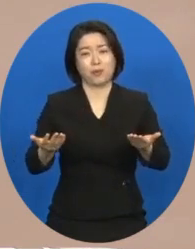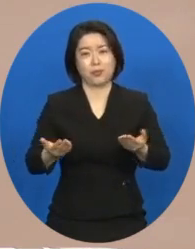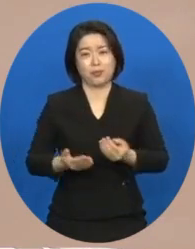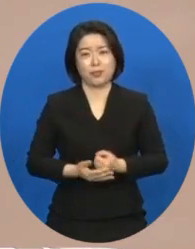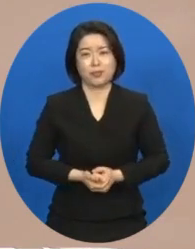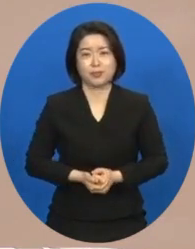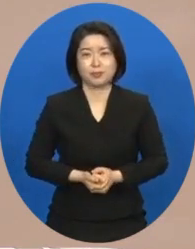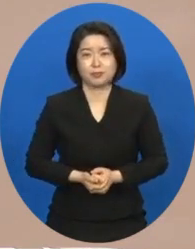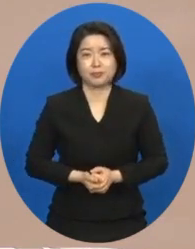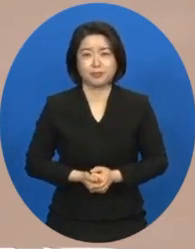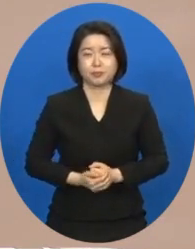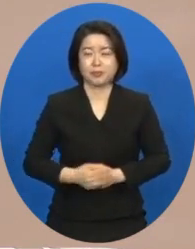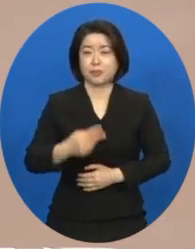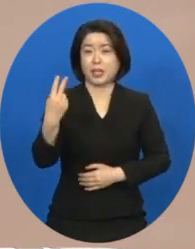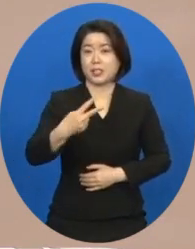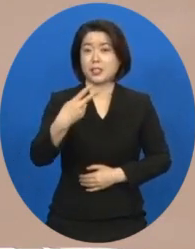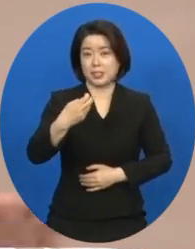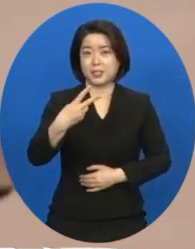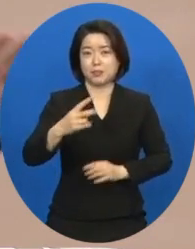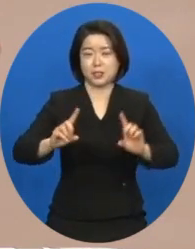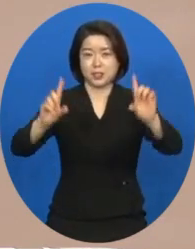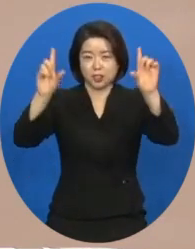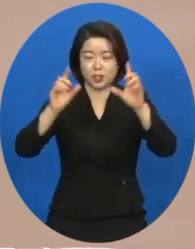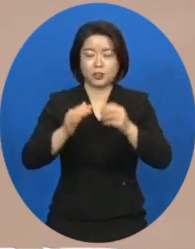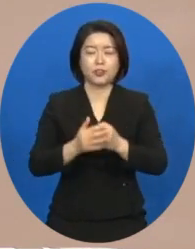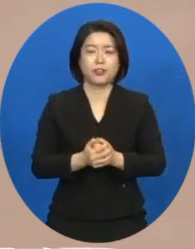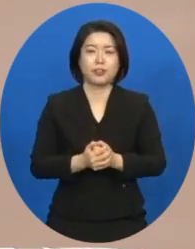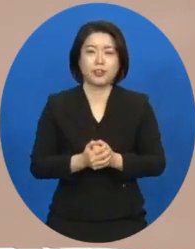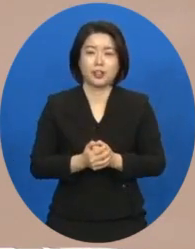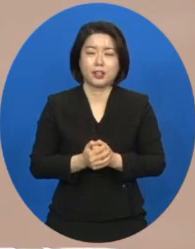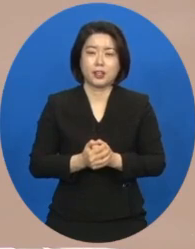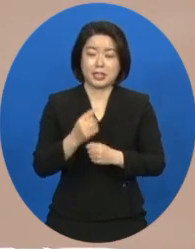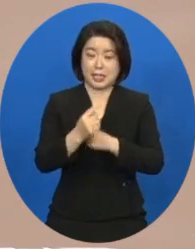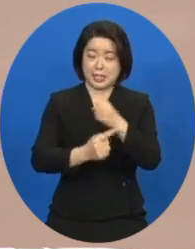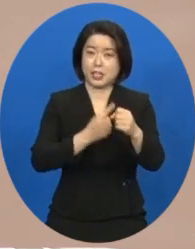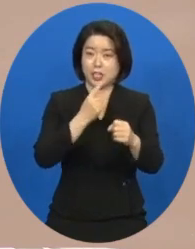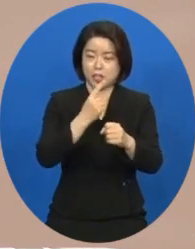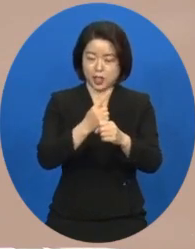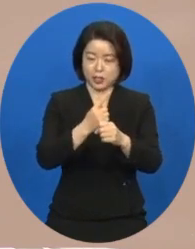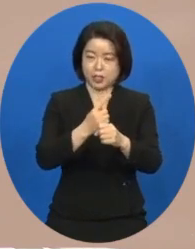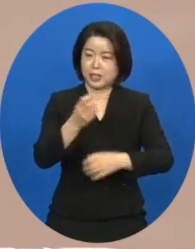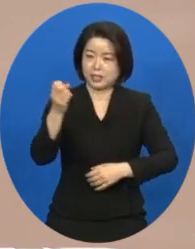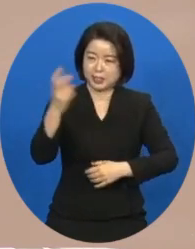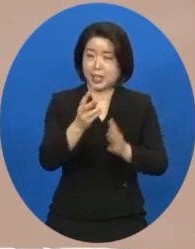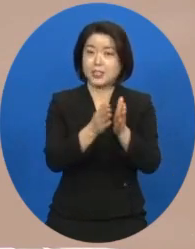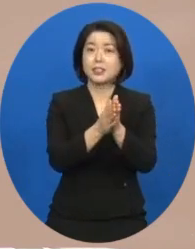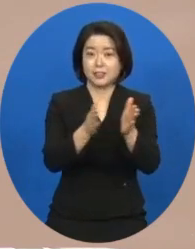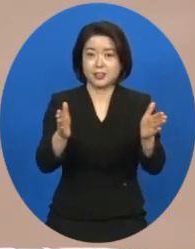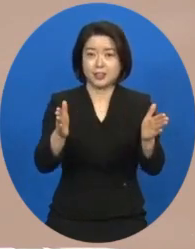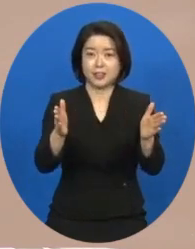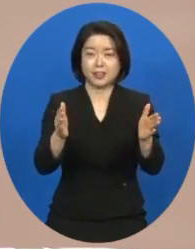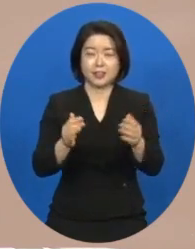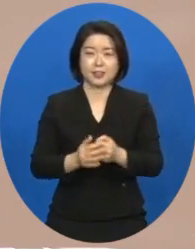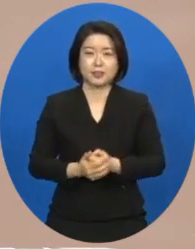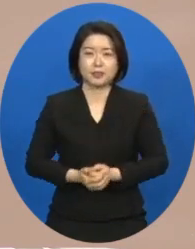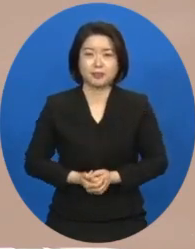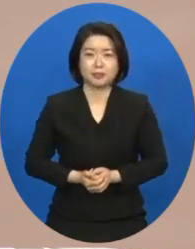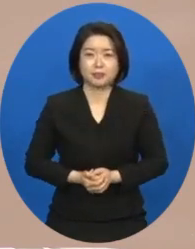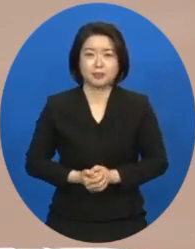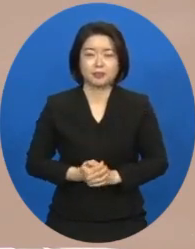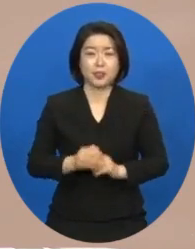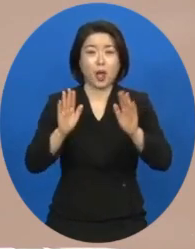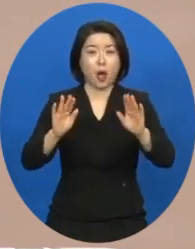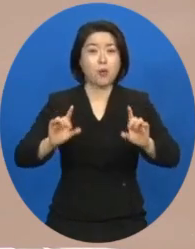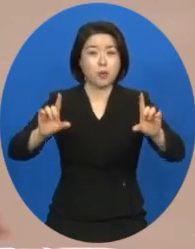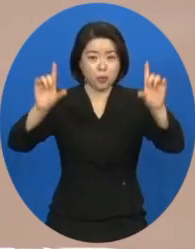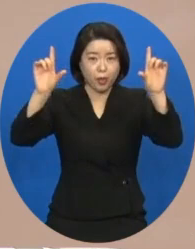여러분, 2022년 이렇게 한 해가 다시 시작하게 됐는데 올 한